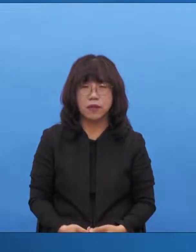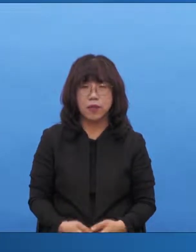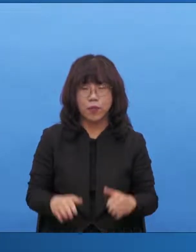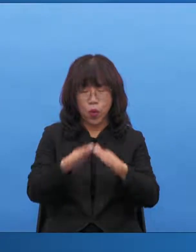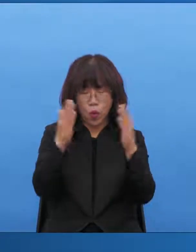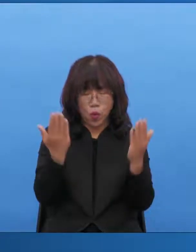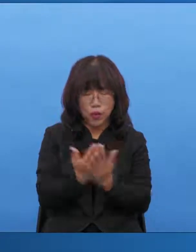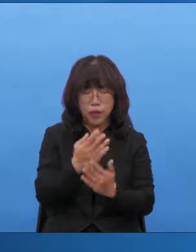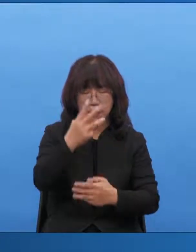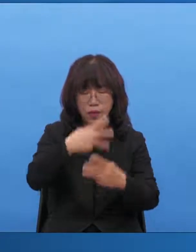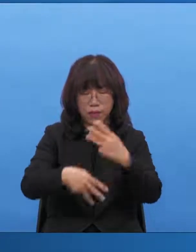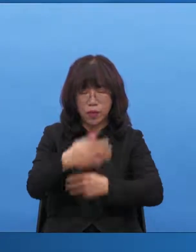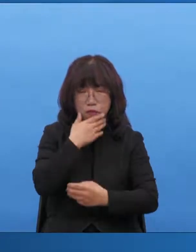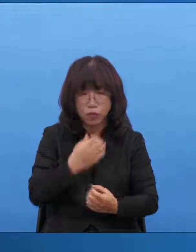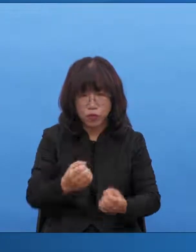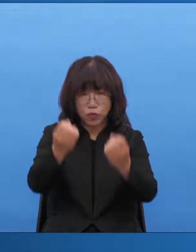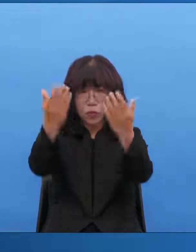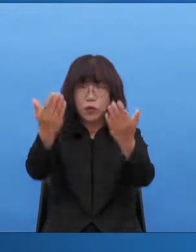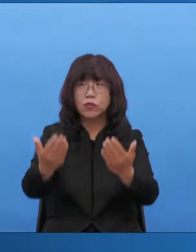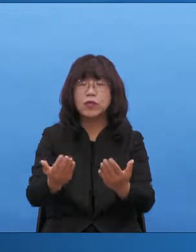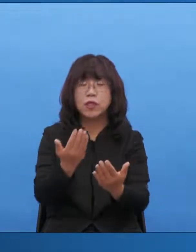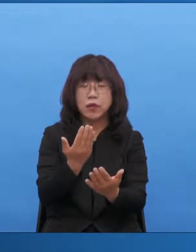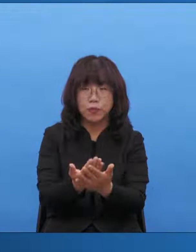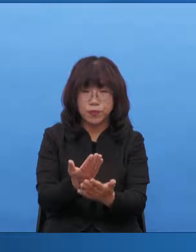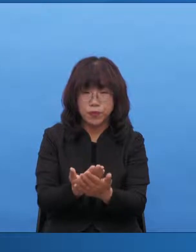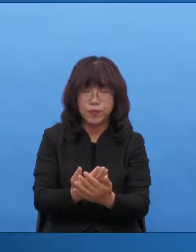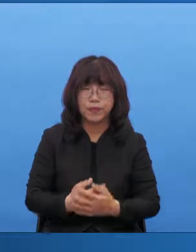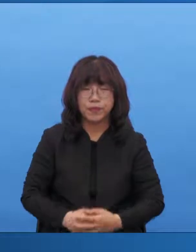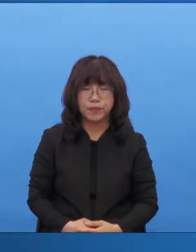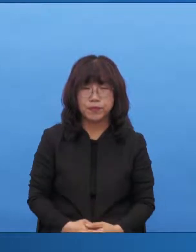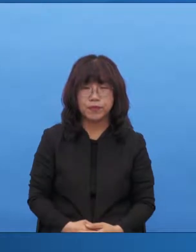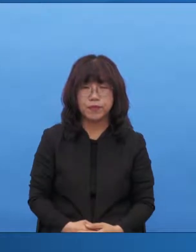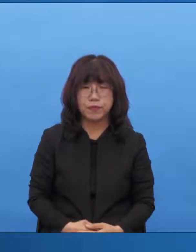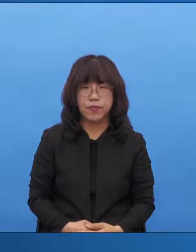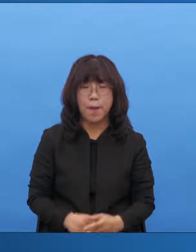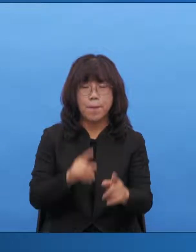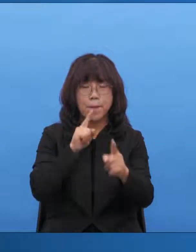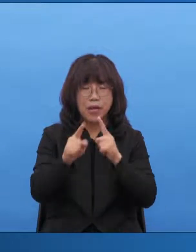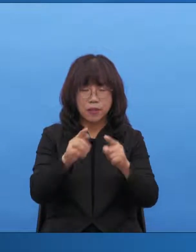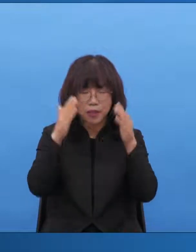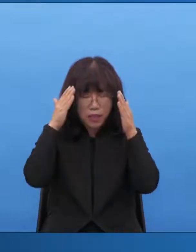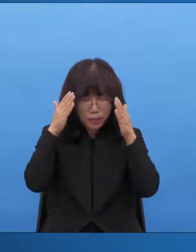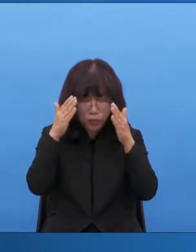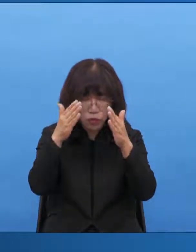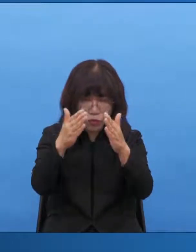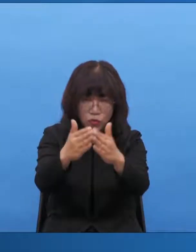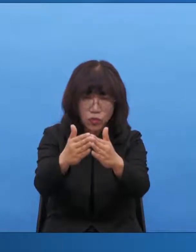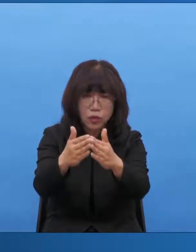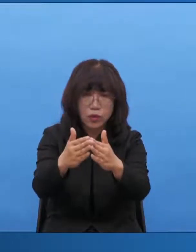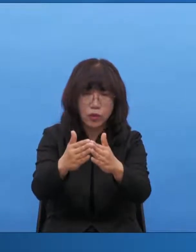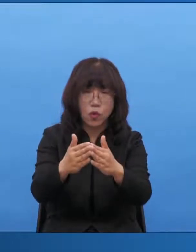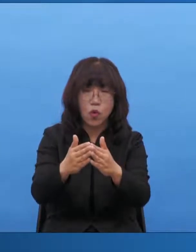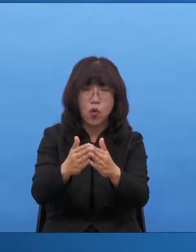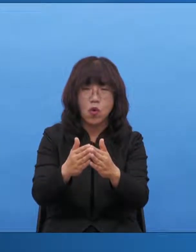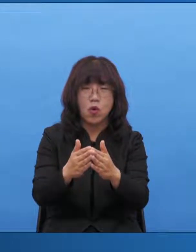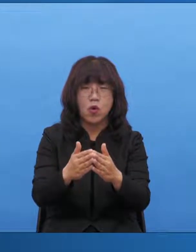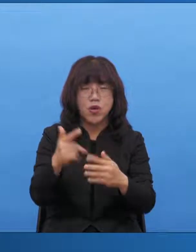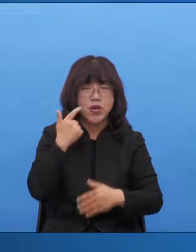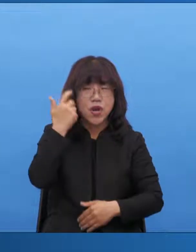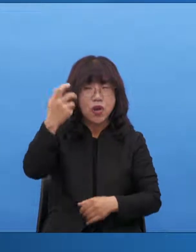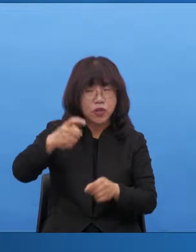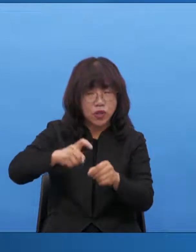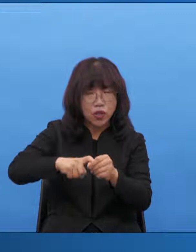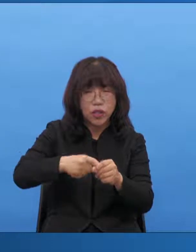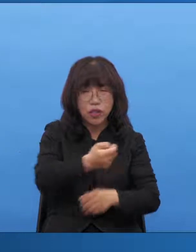se concentrent sur la parole et qu'ils forment l'unité en suivant le même